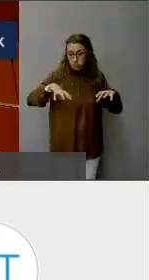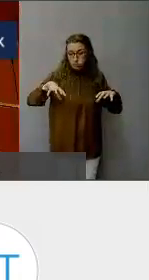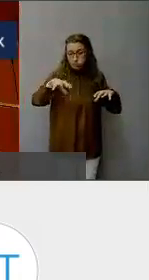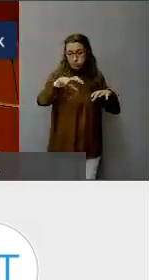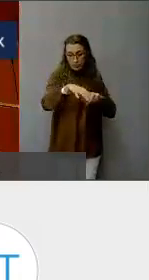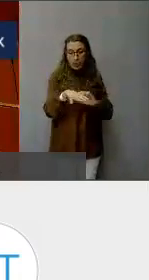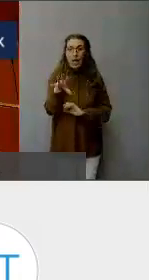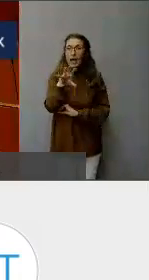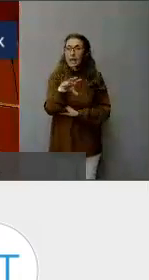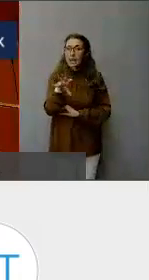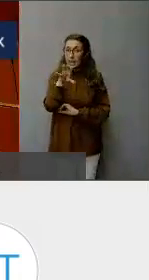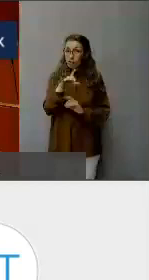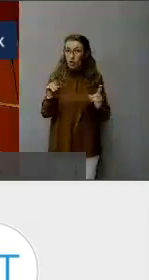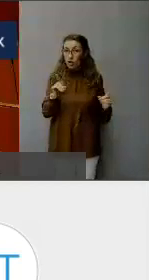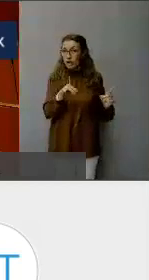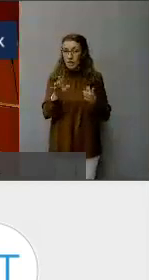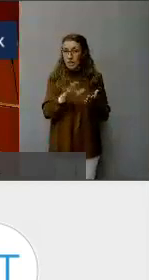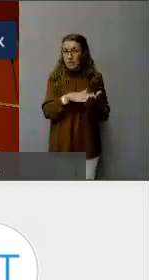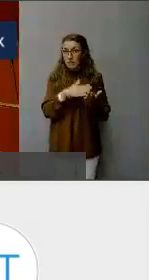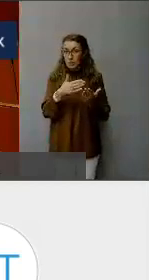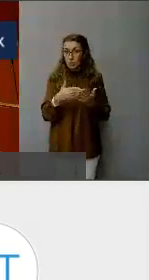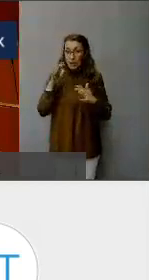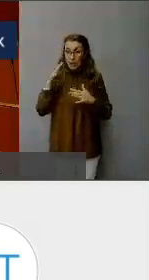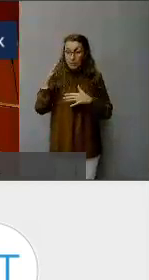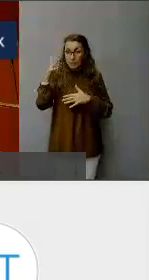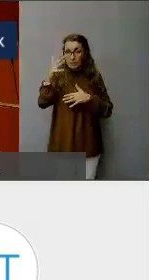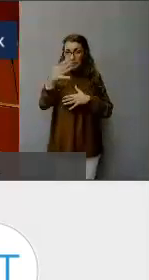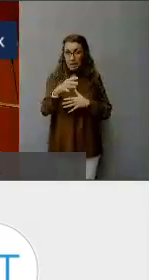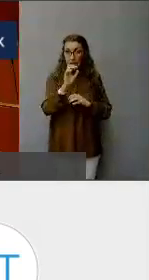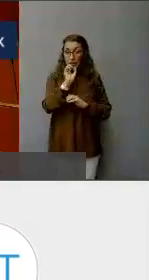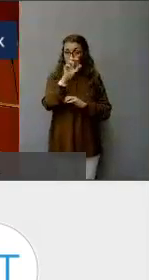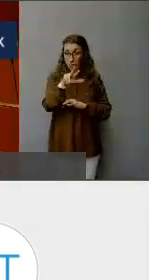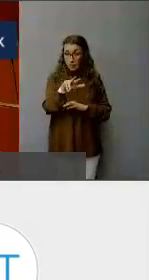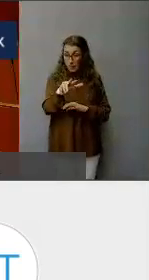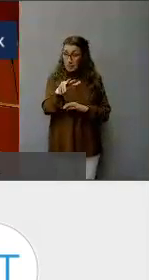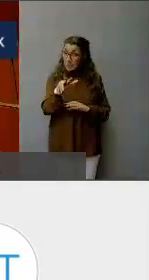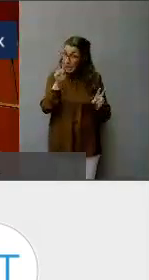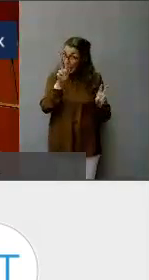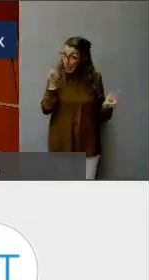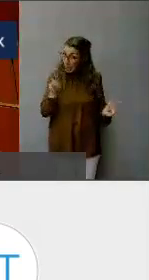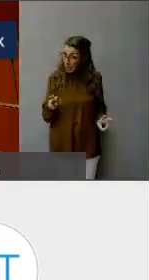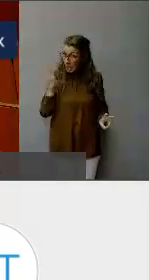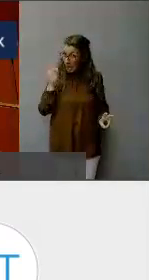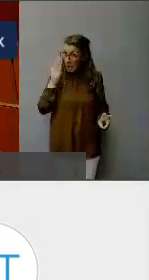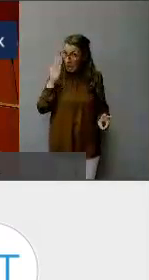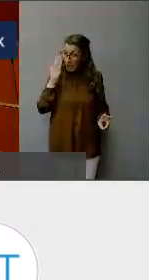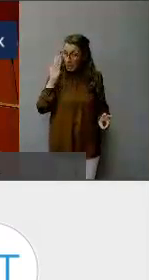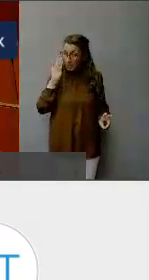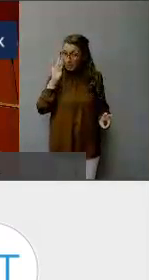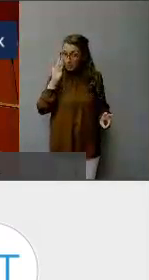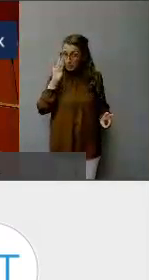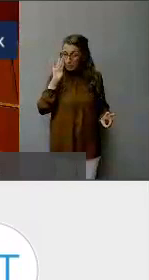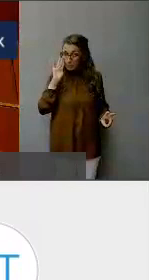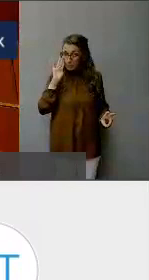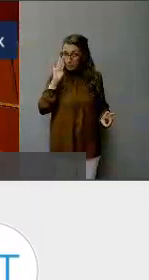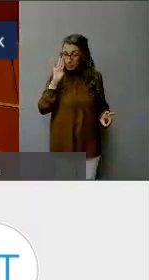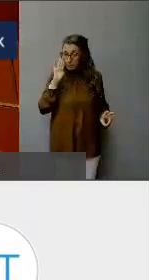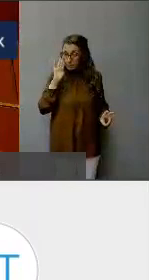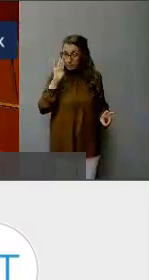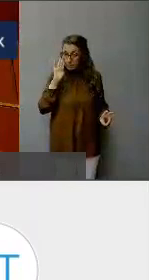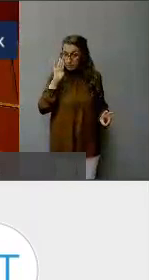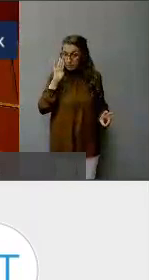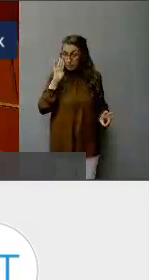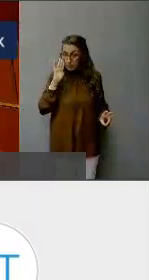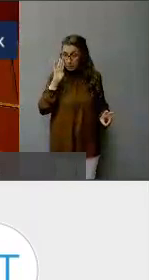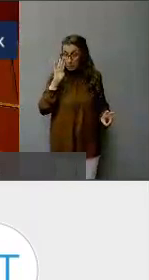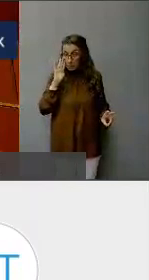fase di valutazione ambientale mette in allarme dicendo sollevando le criticità gen della rada attenzione perché la quantità